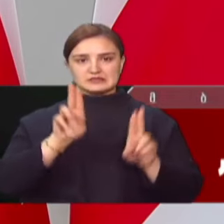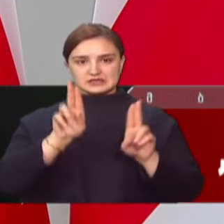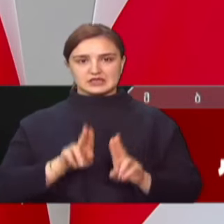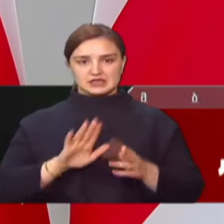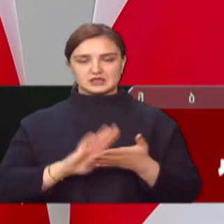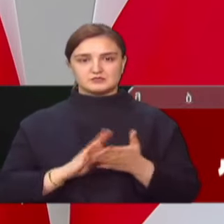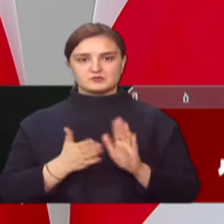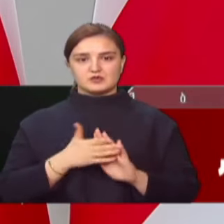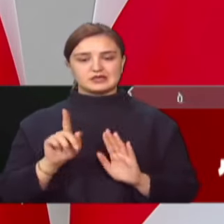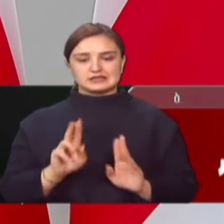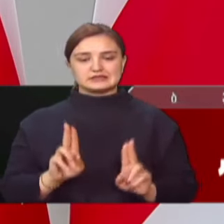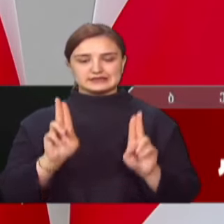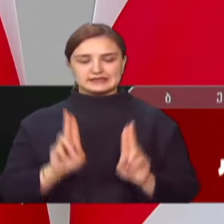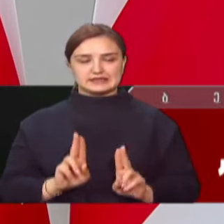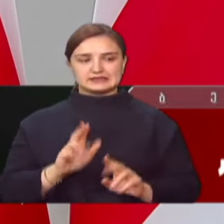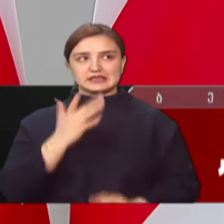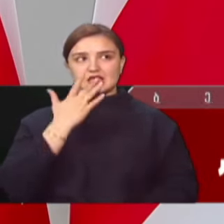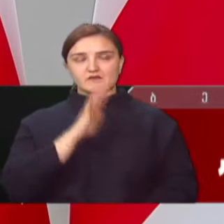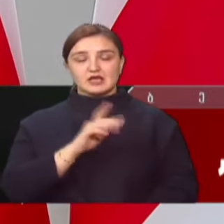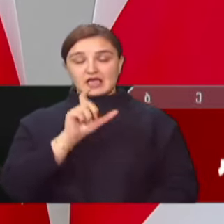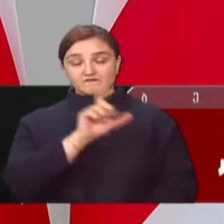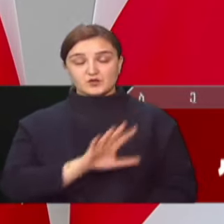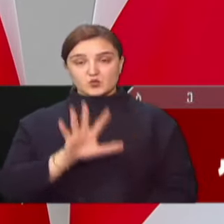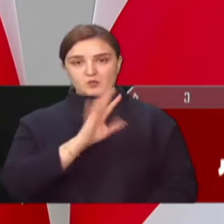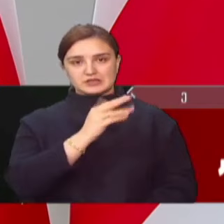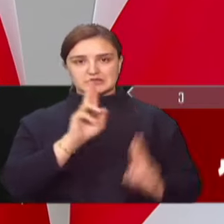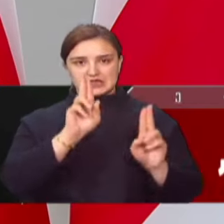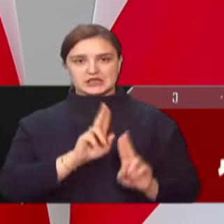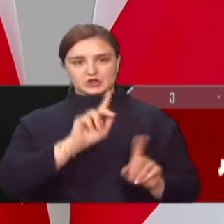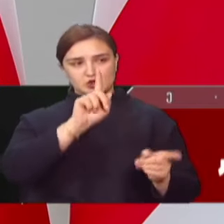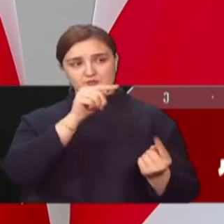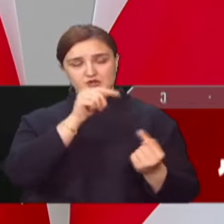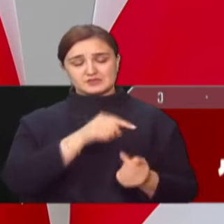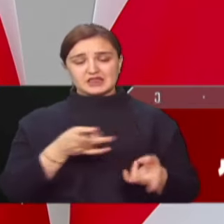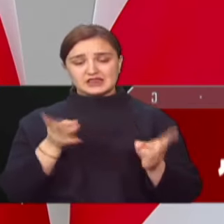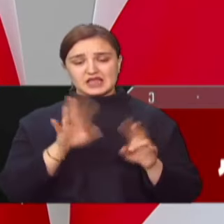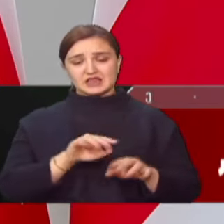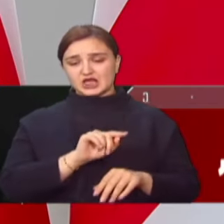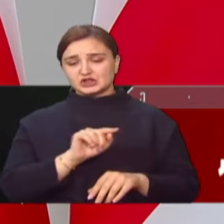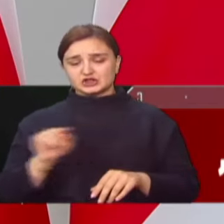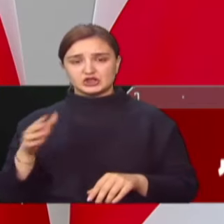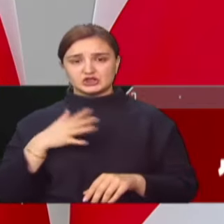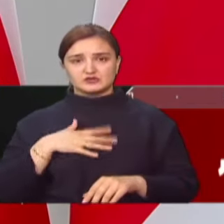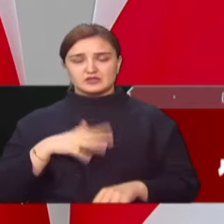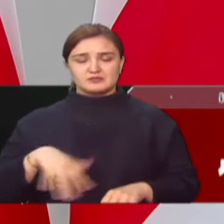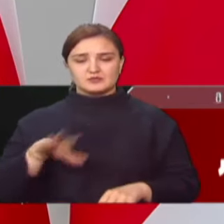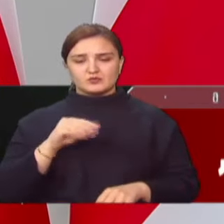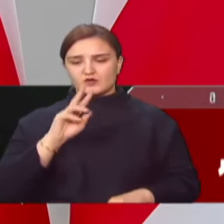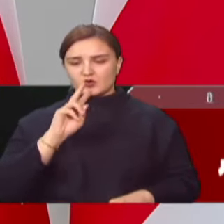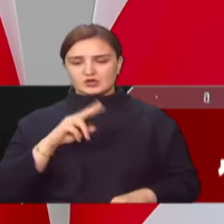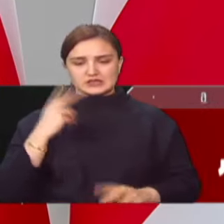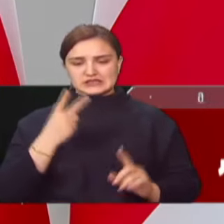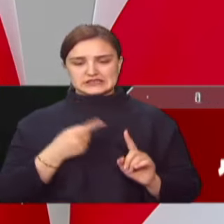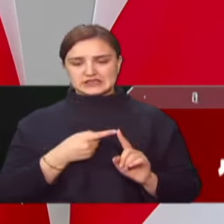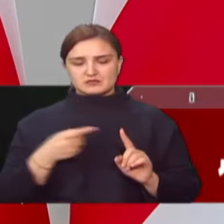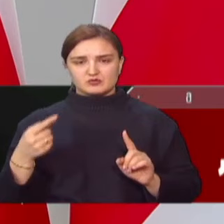პირობებში, რა სტანდარტებიც ევროპის სტანდარტებს შეესაბამება. დანარჩენი, რაც ჩვენ მთელი ამ თითქმის ორი წლის